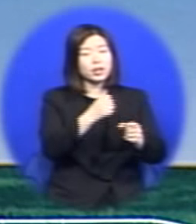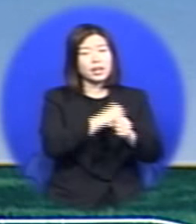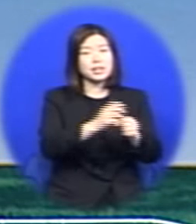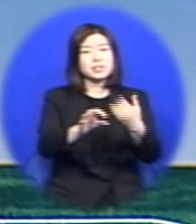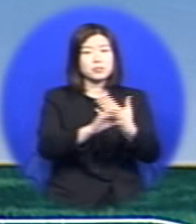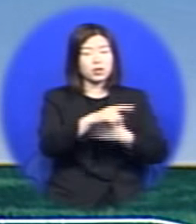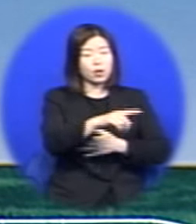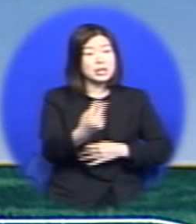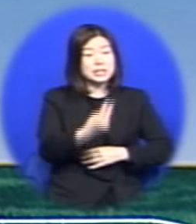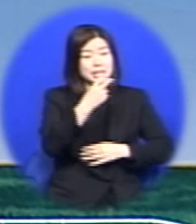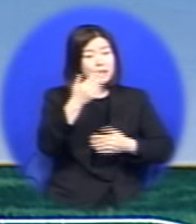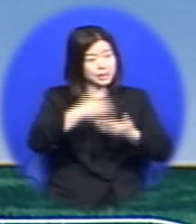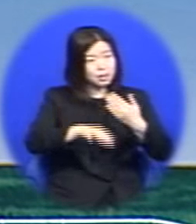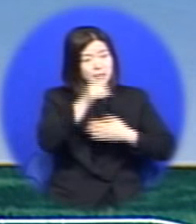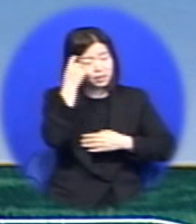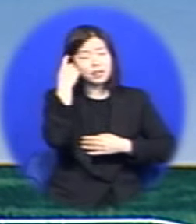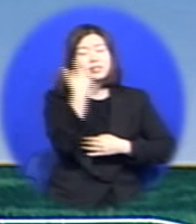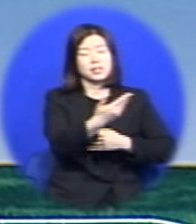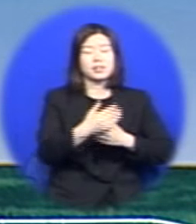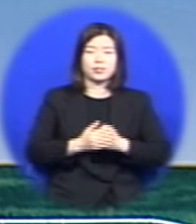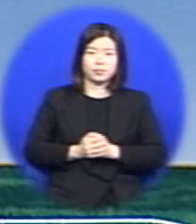너는 살아남았겠냐?